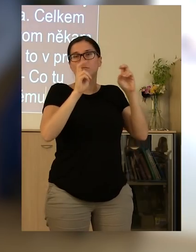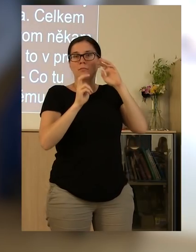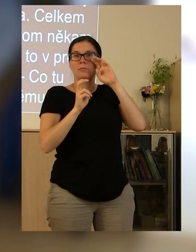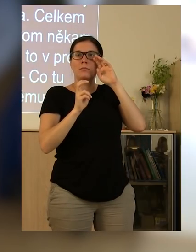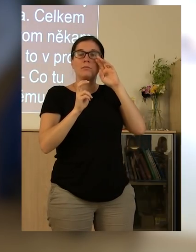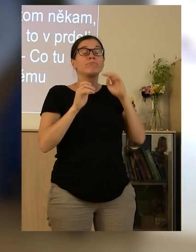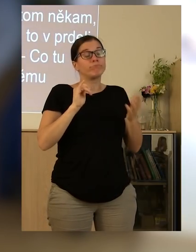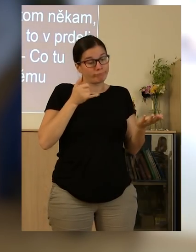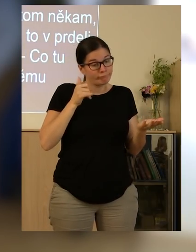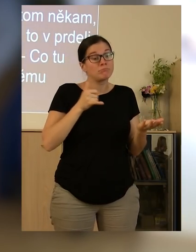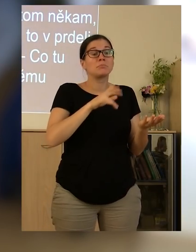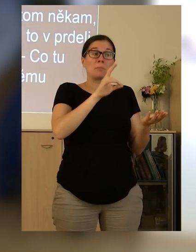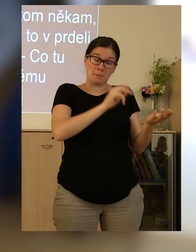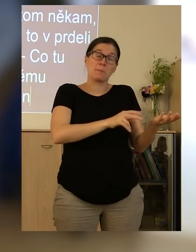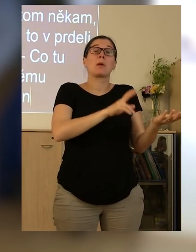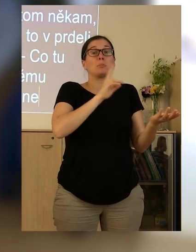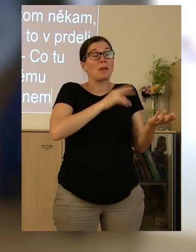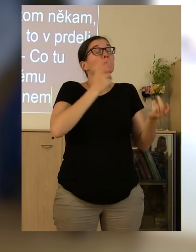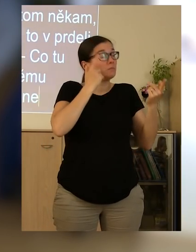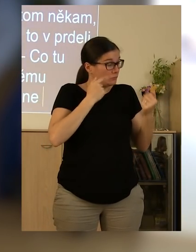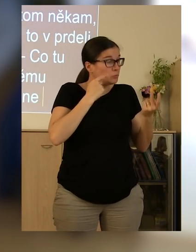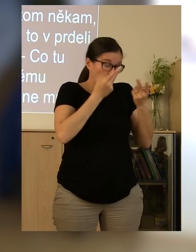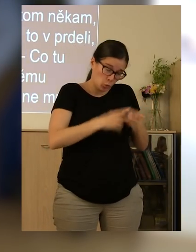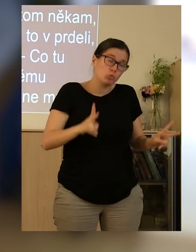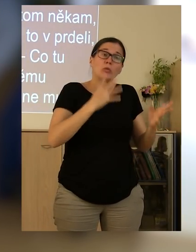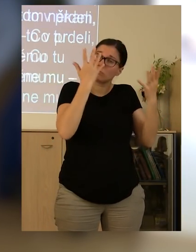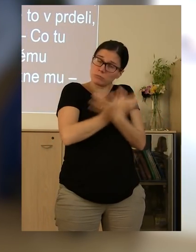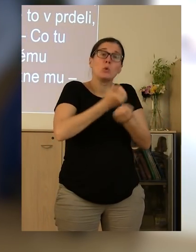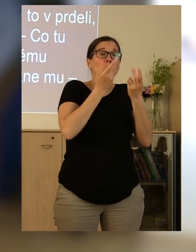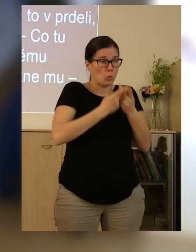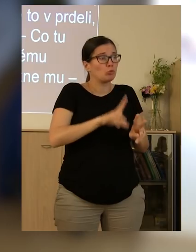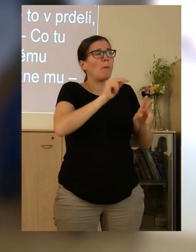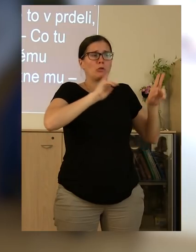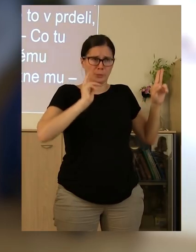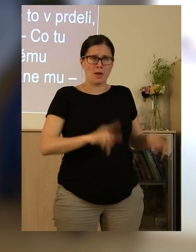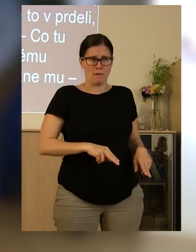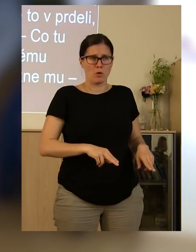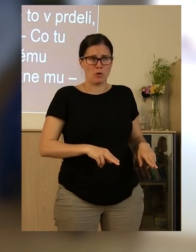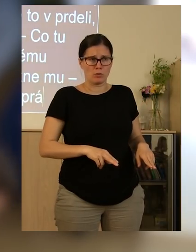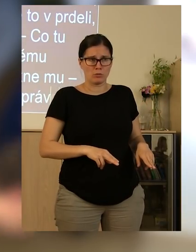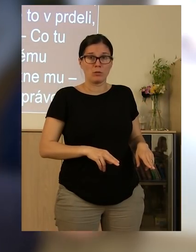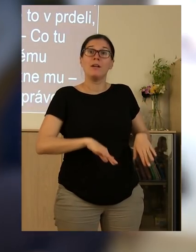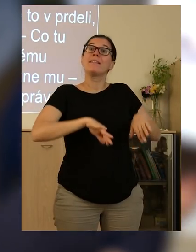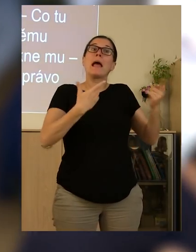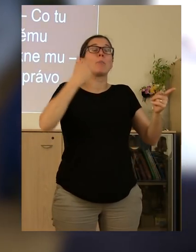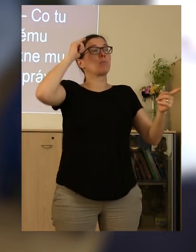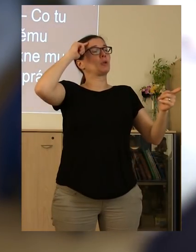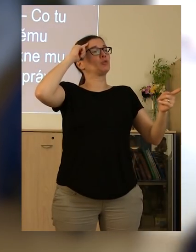jasně, máš právo plakat, máš právo naříkat. A nebo si vzpomeň, proč ses